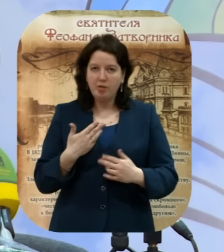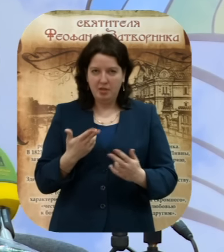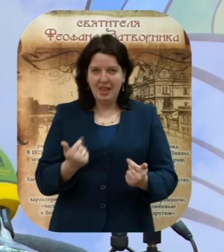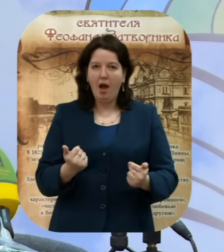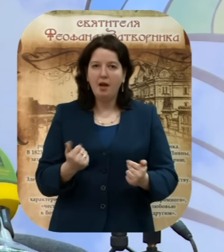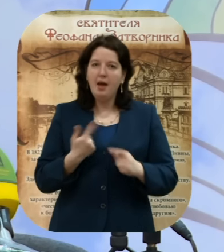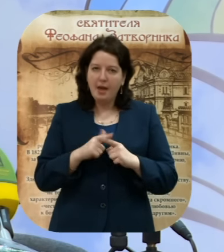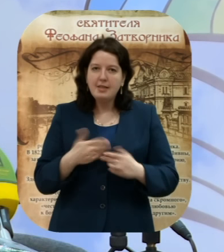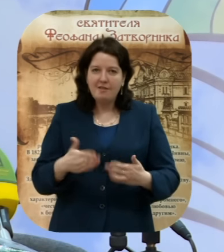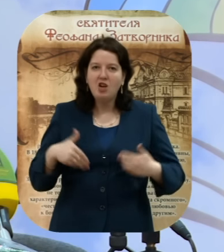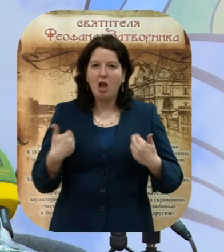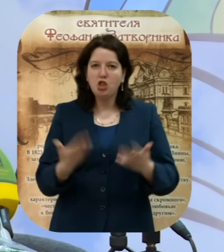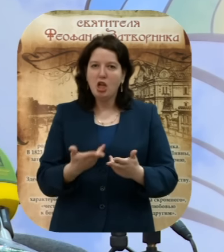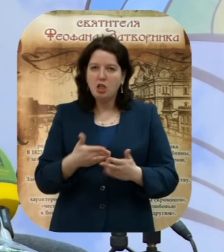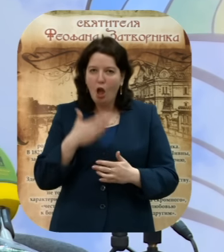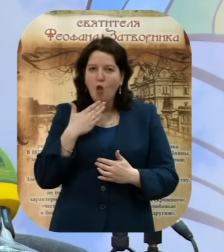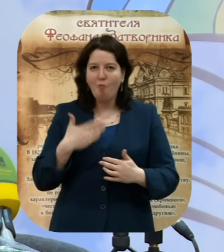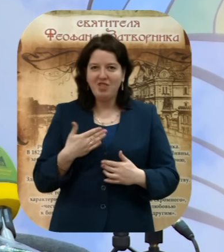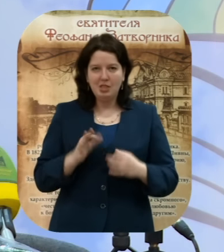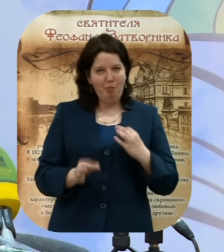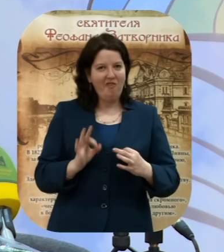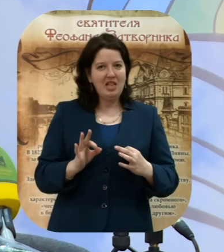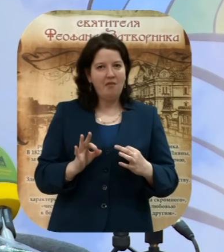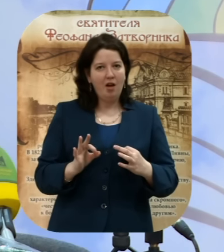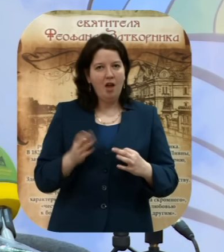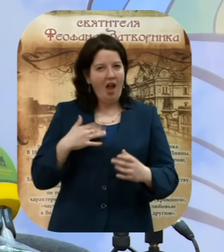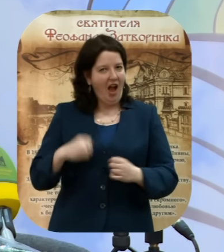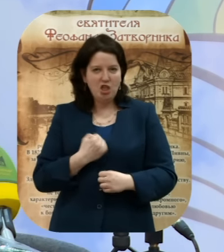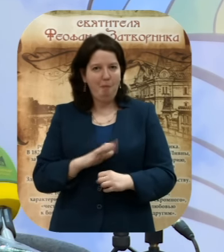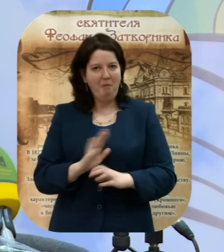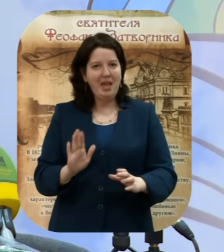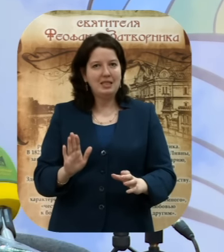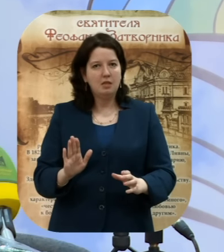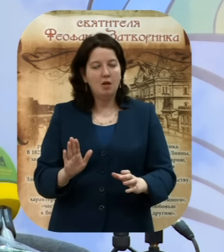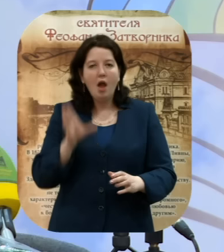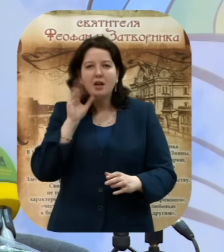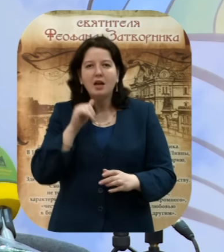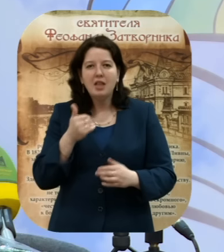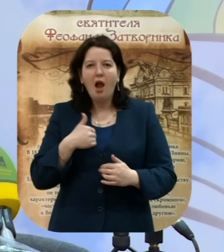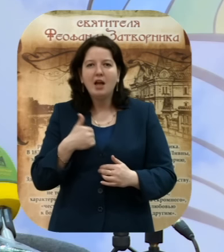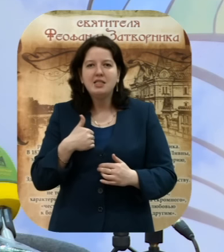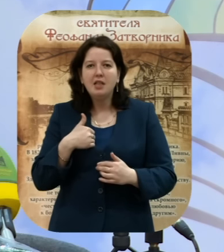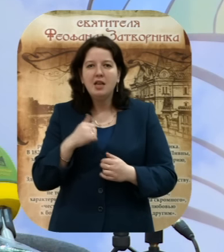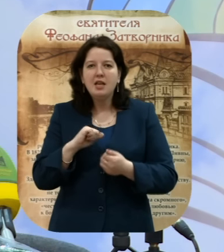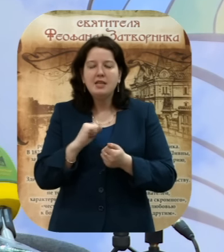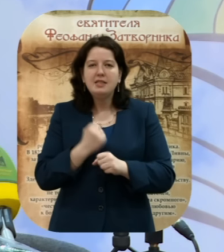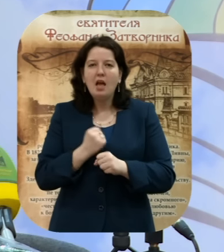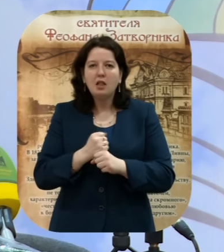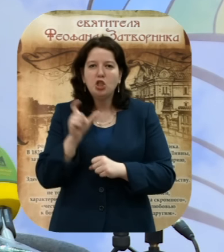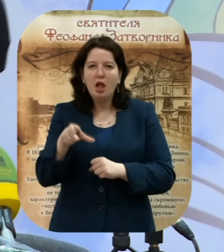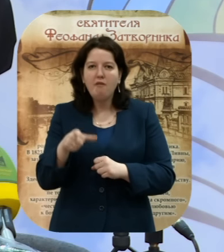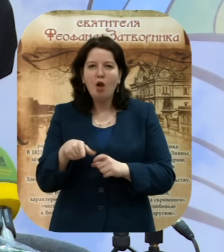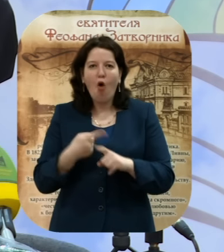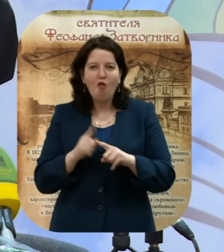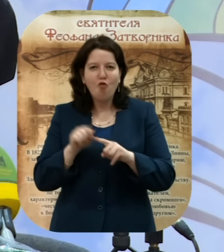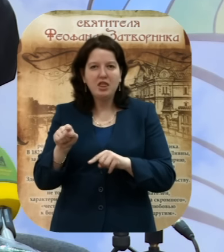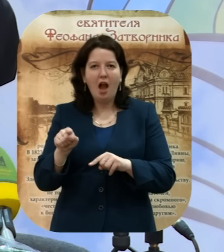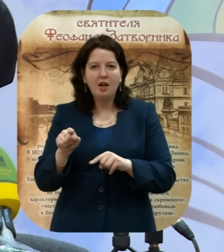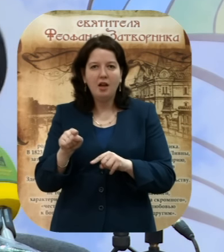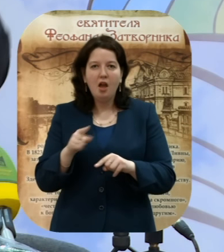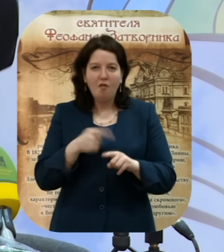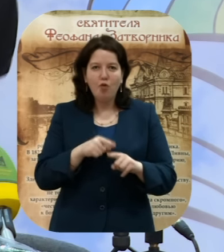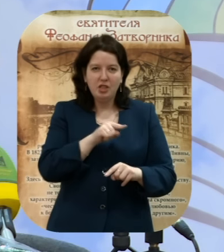любви справедливо, а не по мести. Когда хотят человеку сделать, ты сделал вот на одну